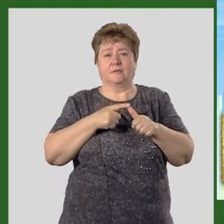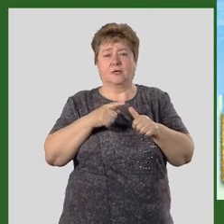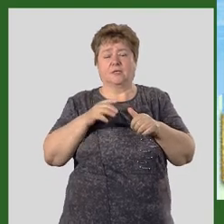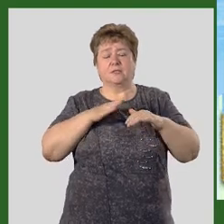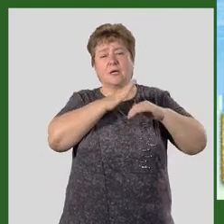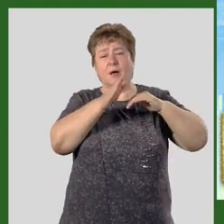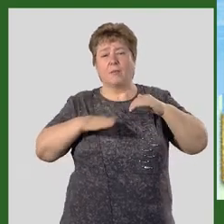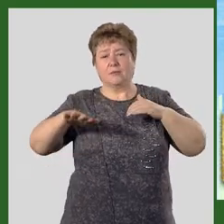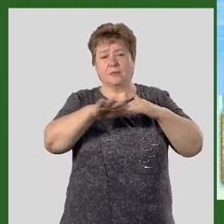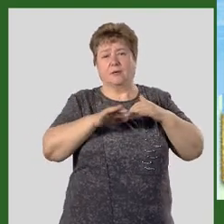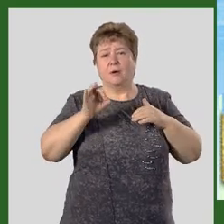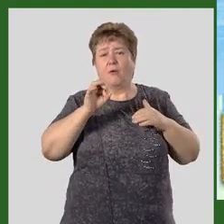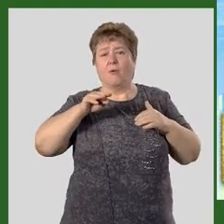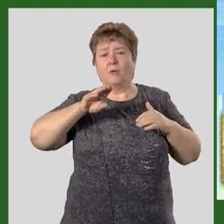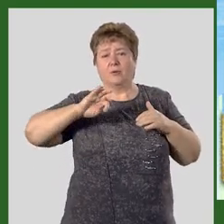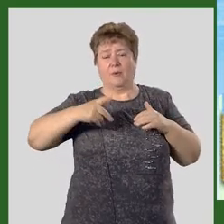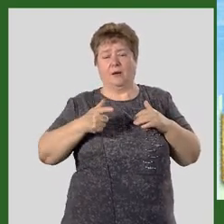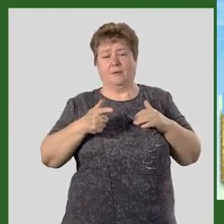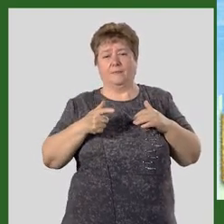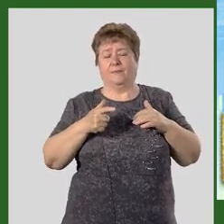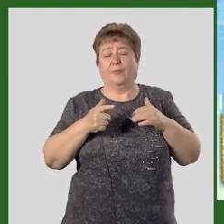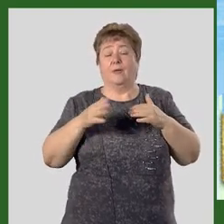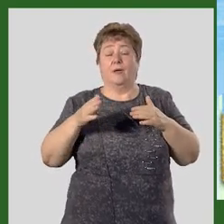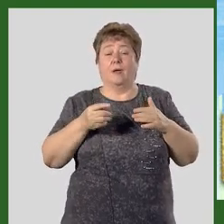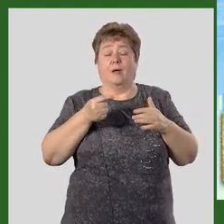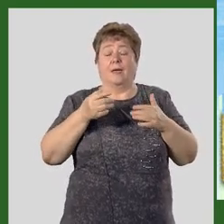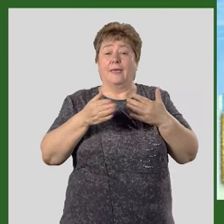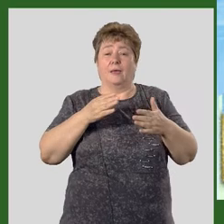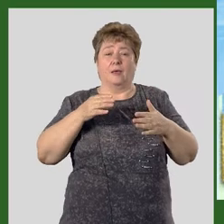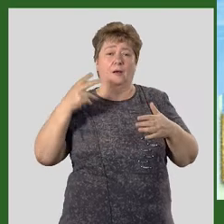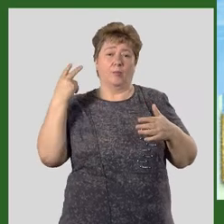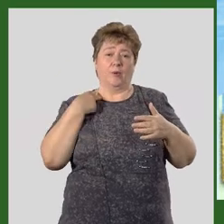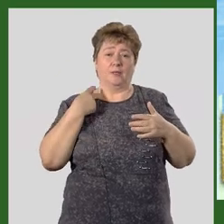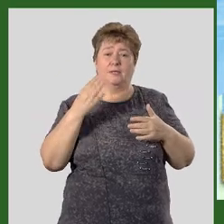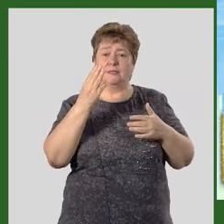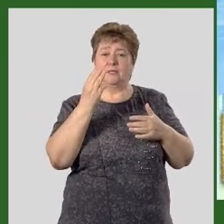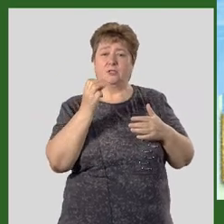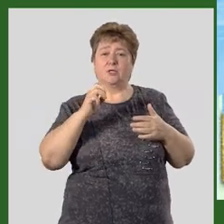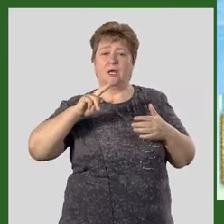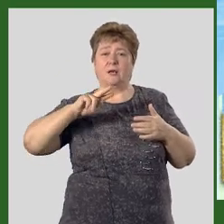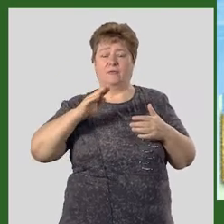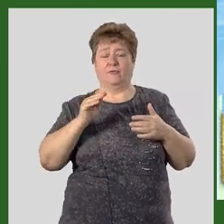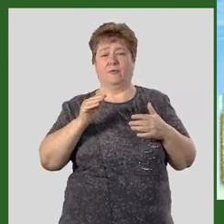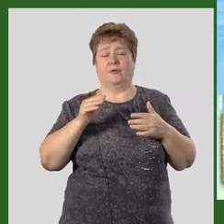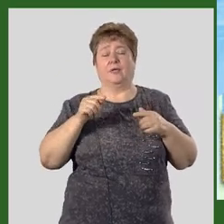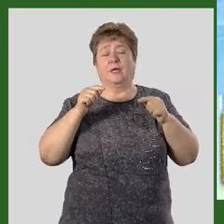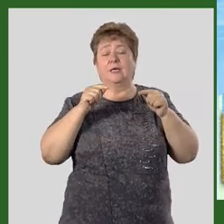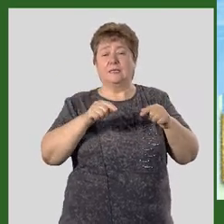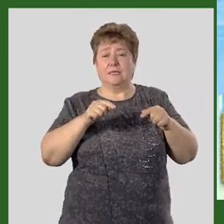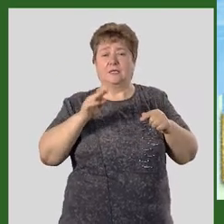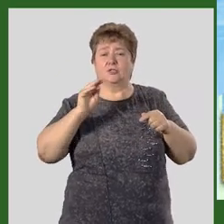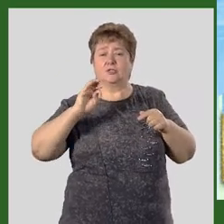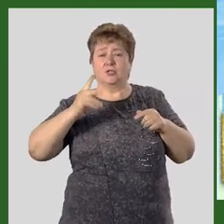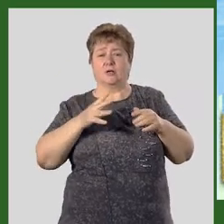называются материковой отмелью или по-английски шельфом.